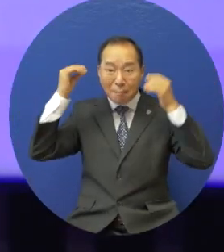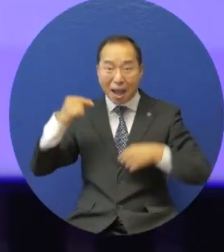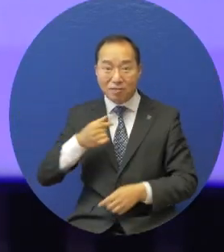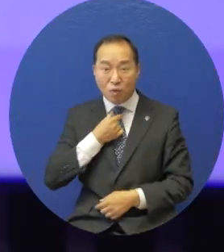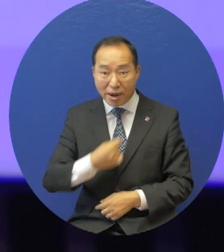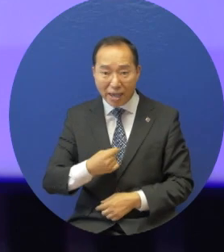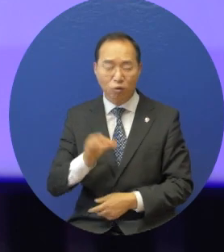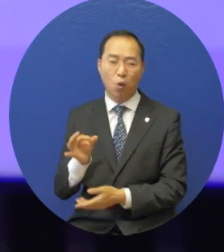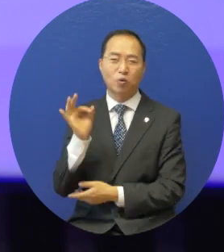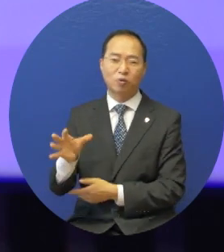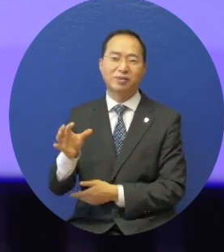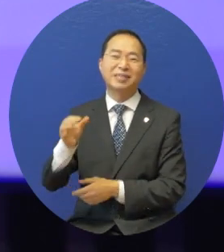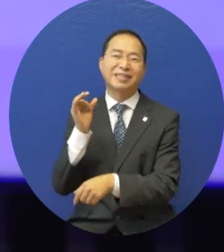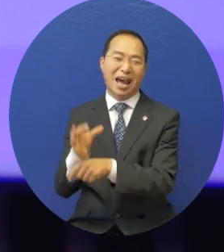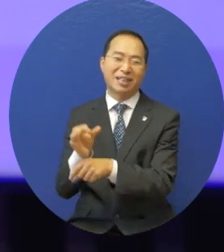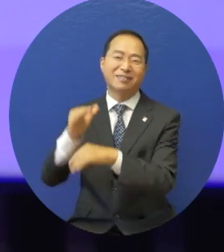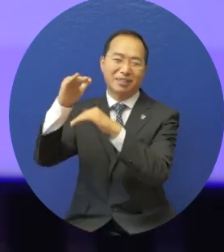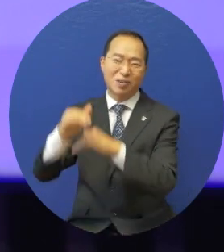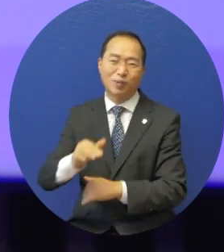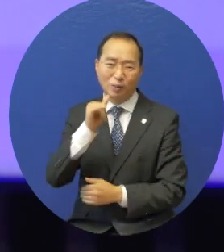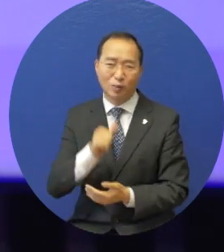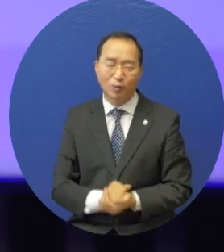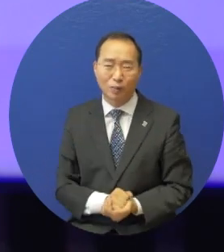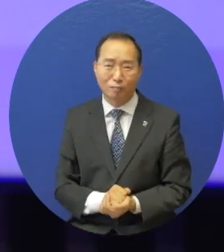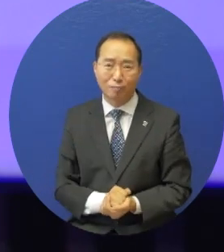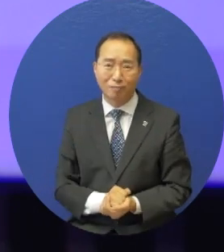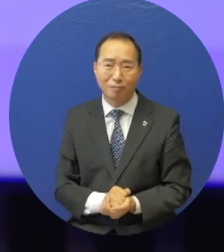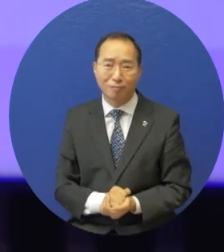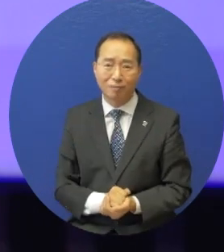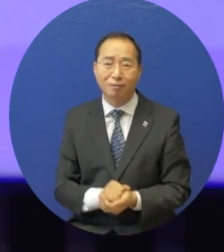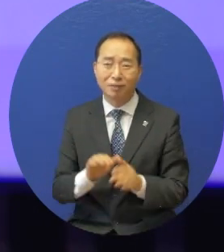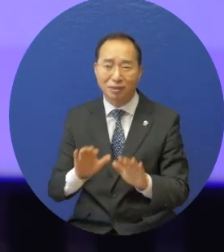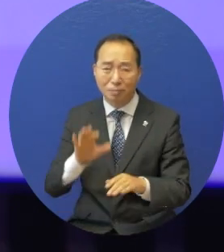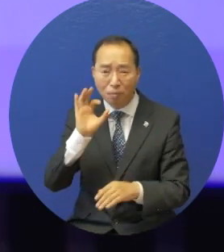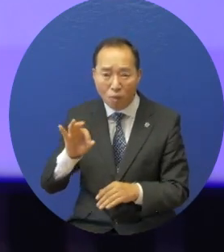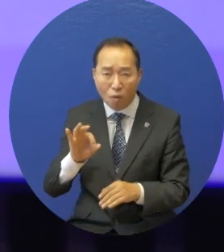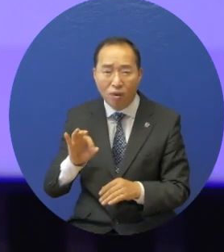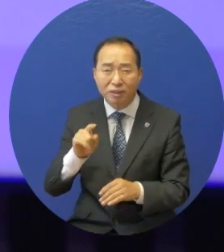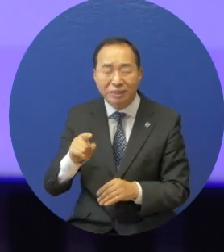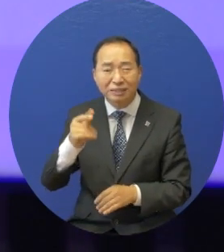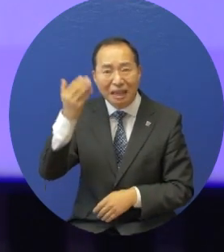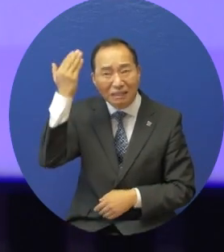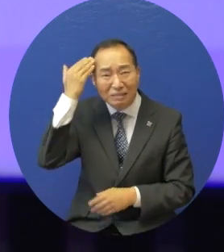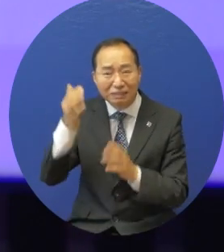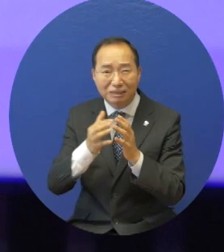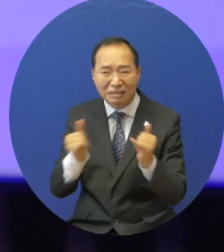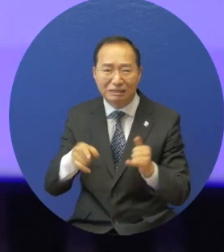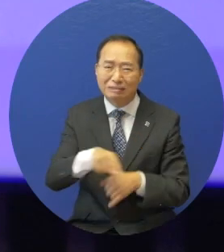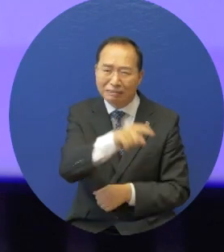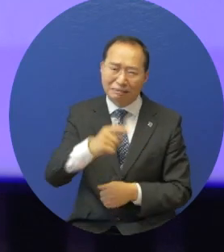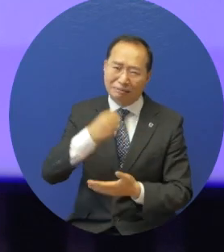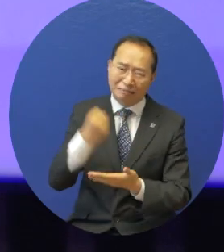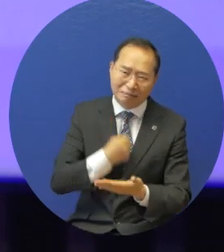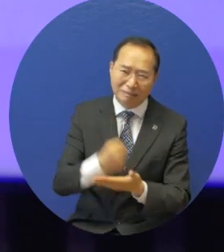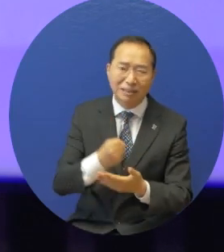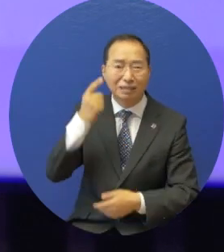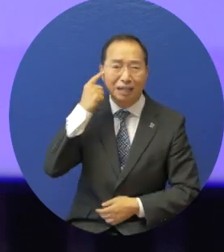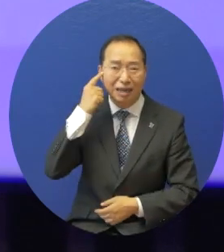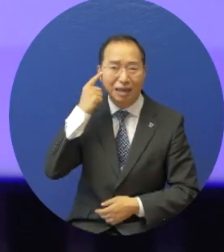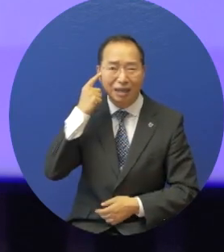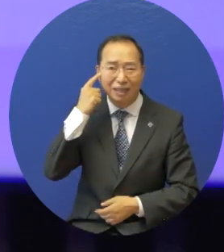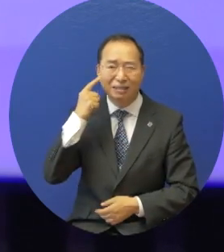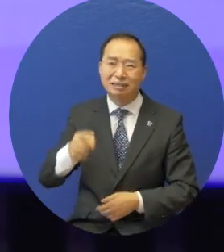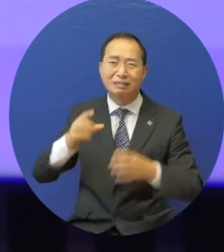그래서 정조를 비롯해서 이옥 지식인들은 지금 이런 현상을 굉장히 개탄스럽게 한탄합니다. 물론 이제